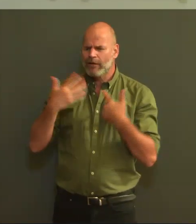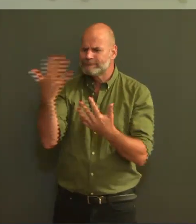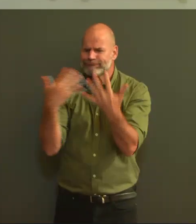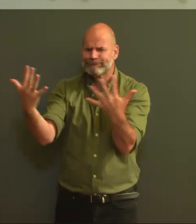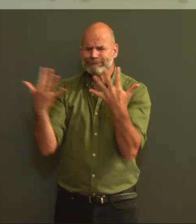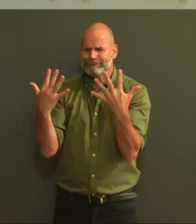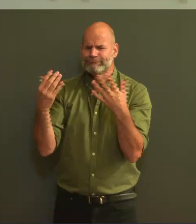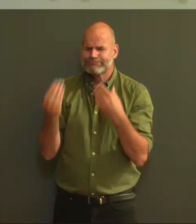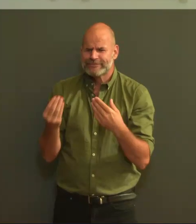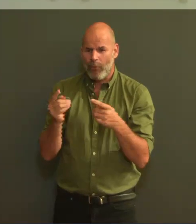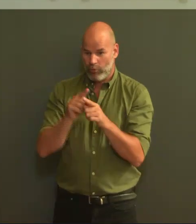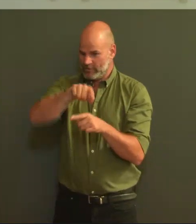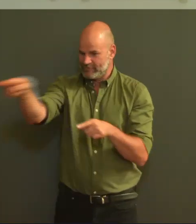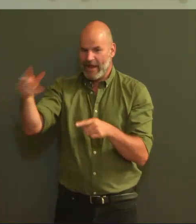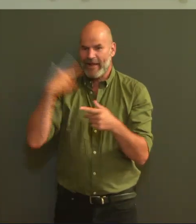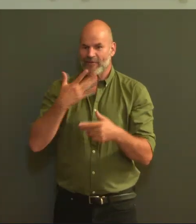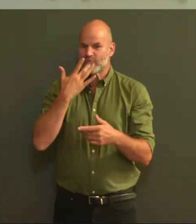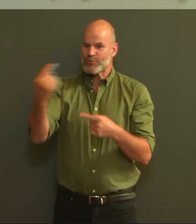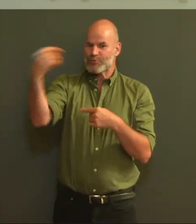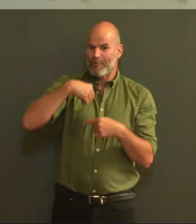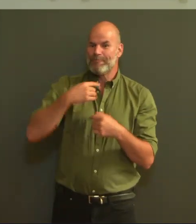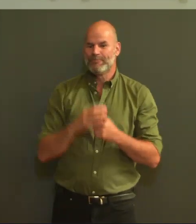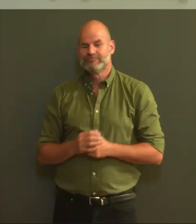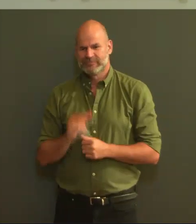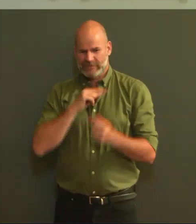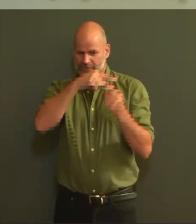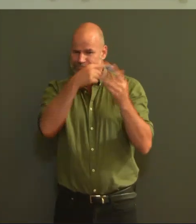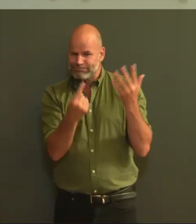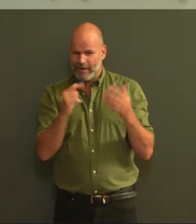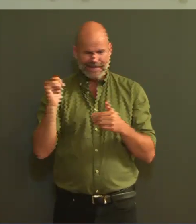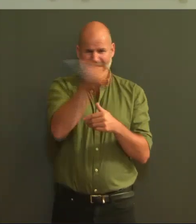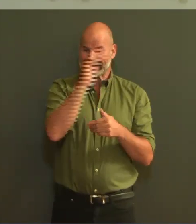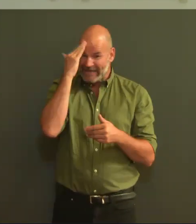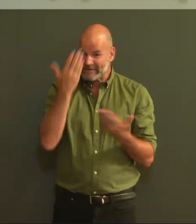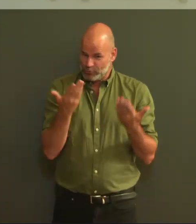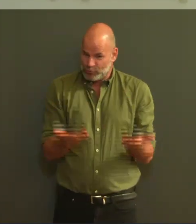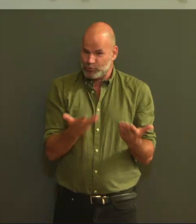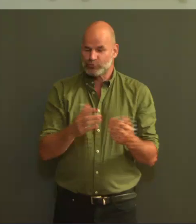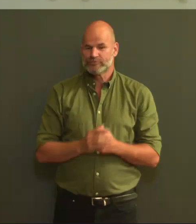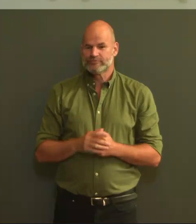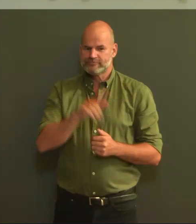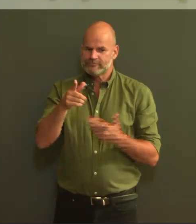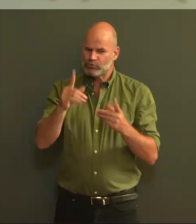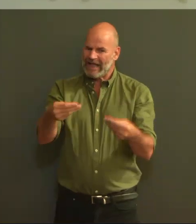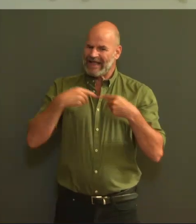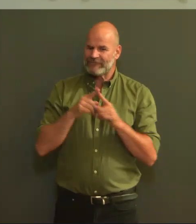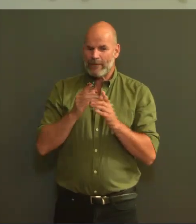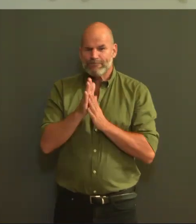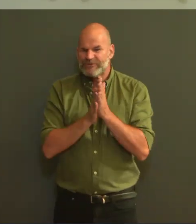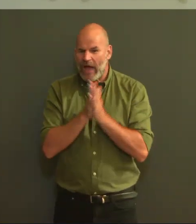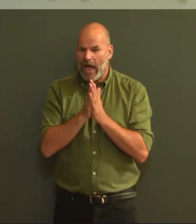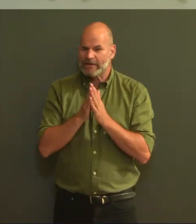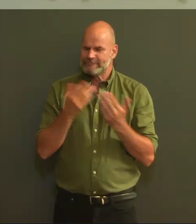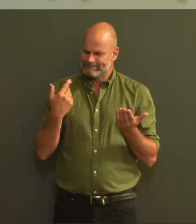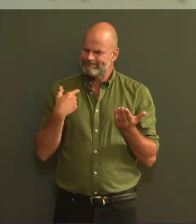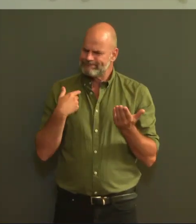enkele voorbeelden die zo herkenbaar zijn voor elk van ons en die ons moeten motiveren om ons gedrag te blijven aanpassen aan